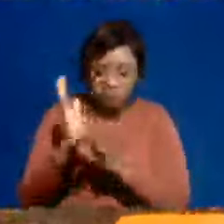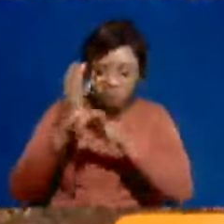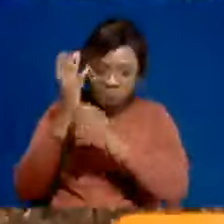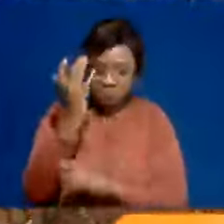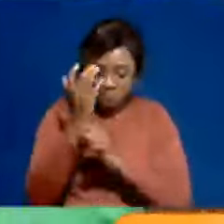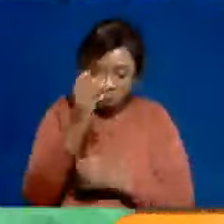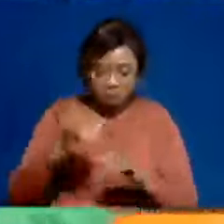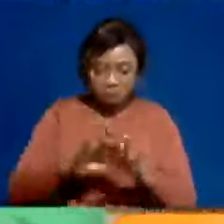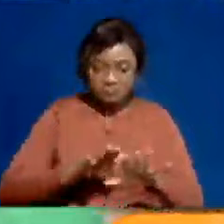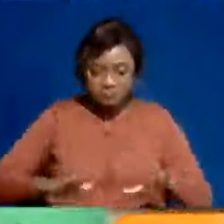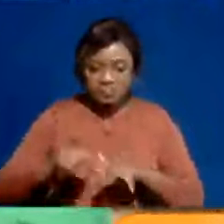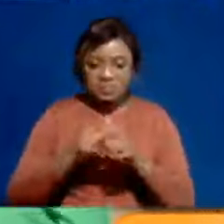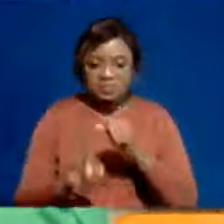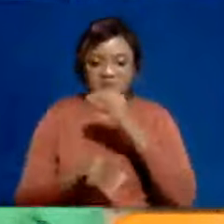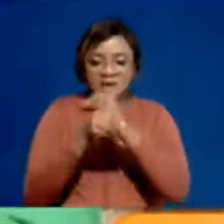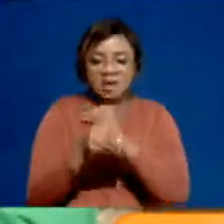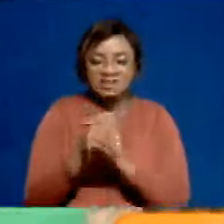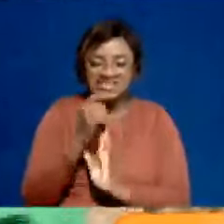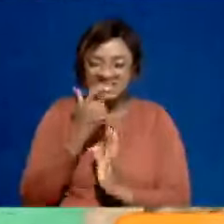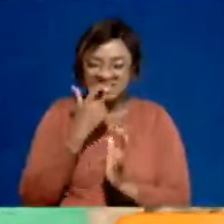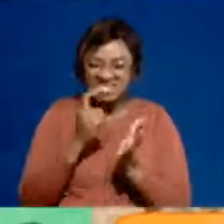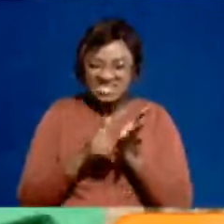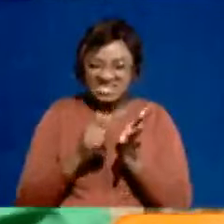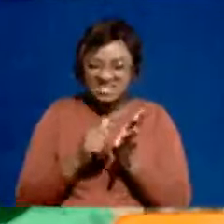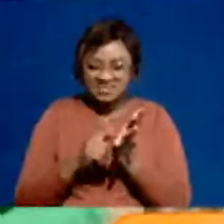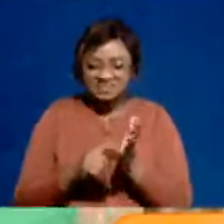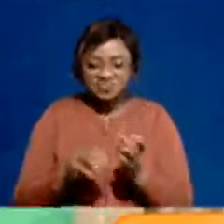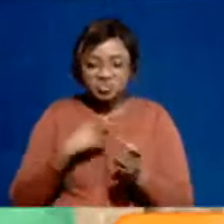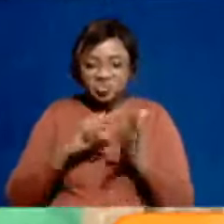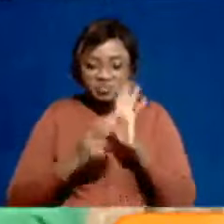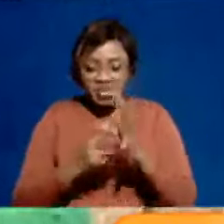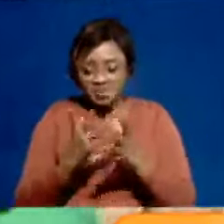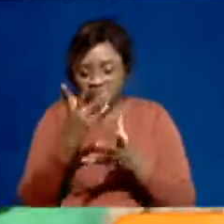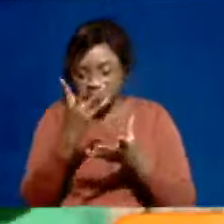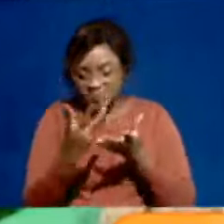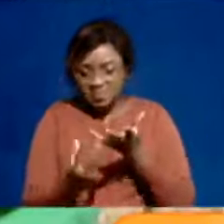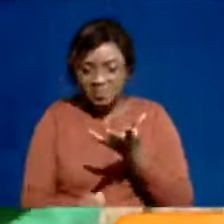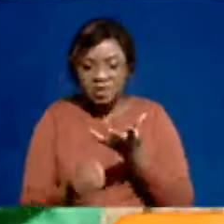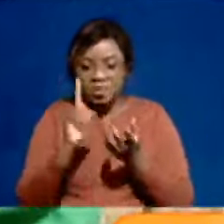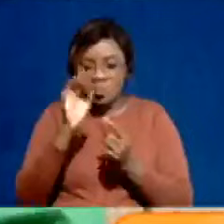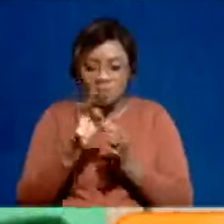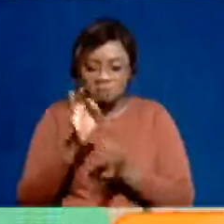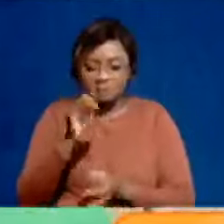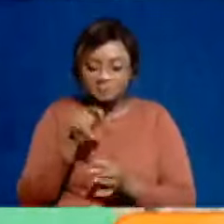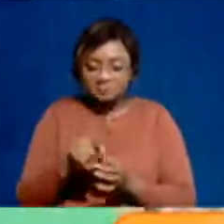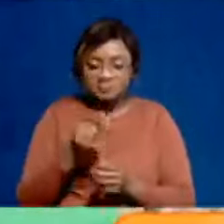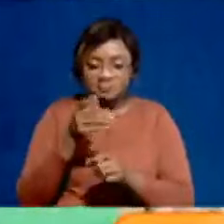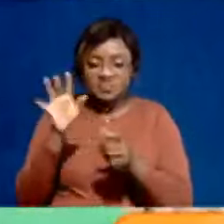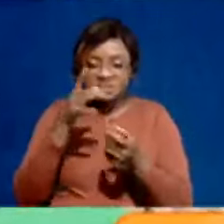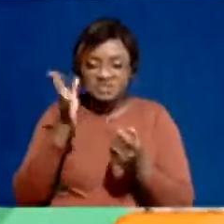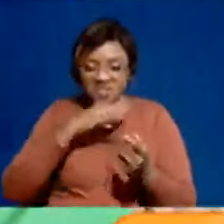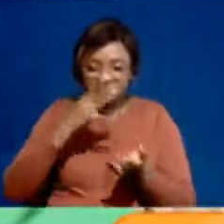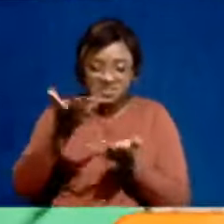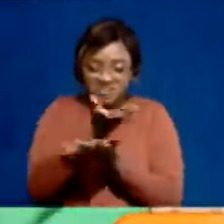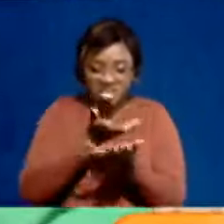husk. Hivyo 1 meter imejaa takataka, tunaweza ita takataka. Lakini hii takataka ni ya kuvuta uchafu